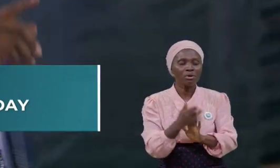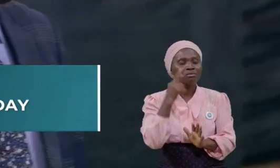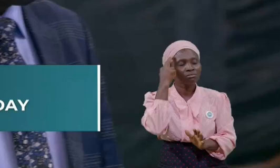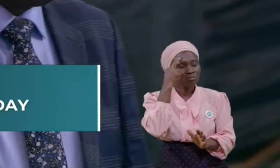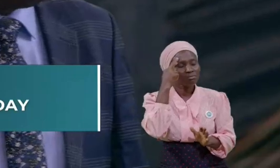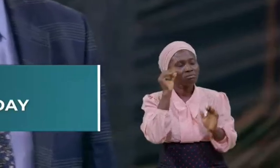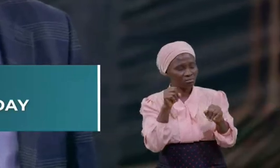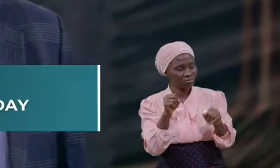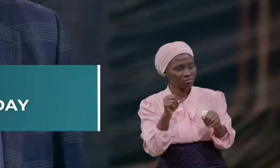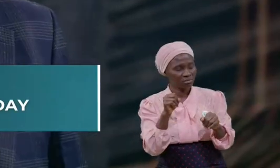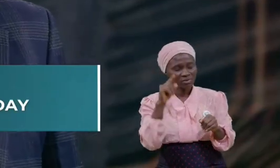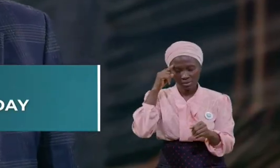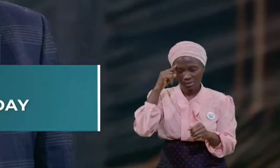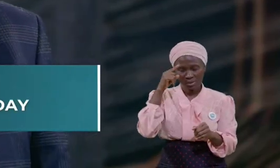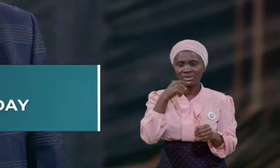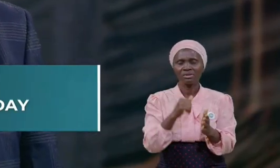si je meurs,